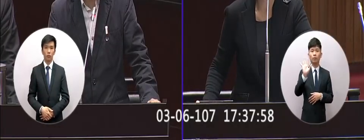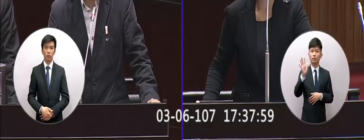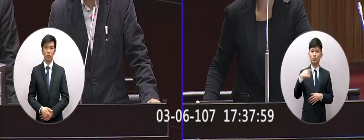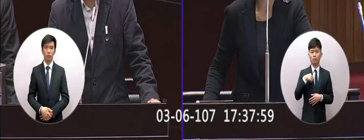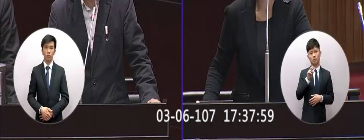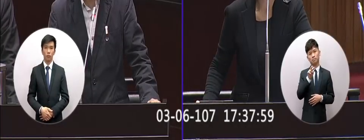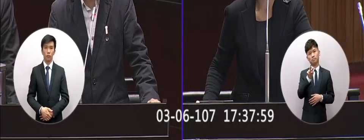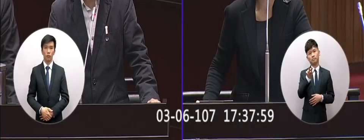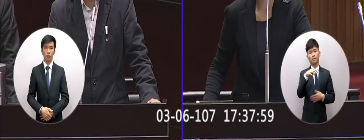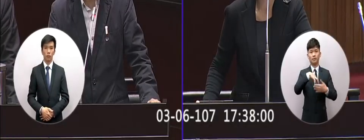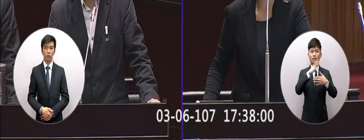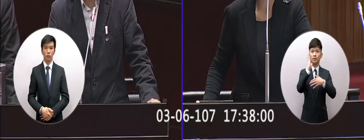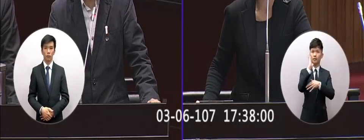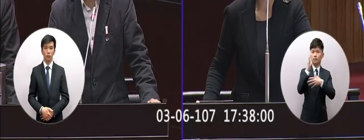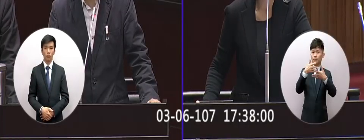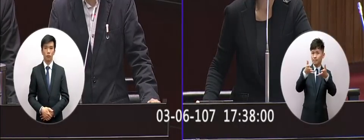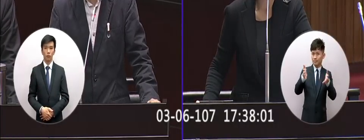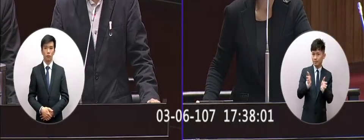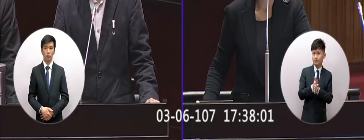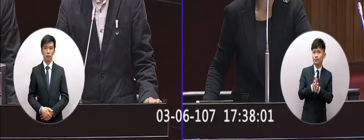部可以